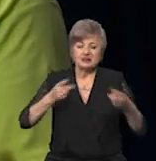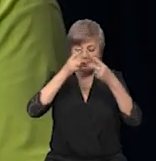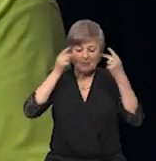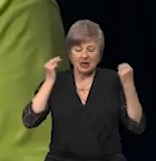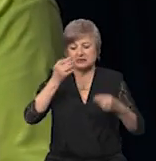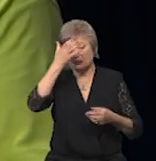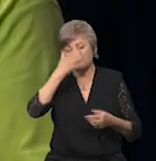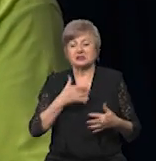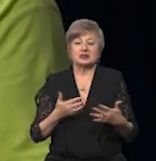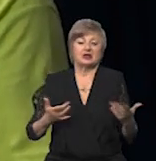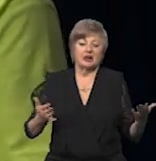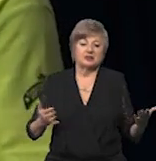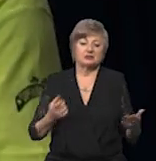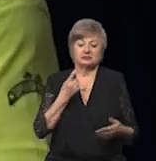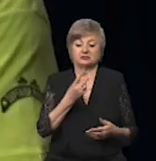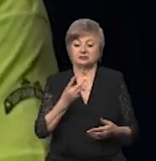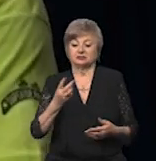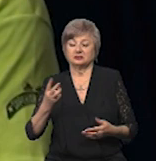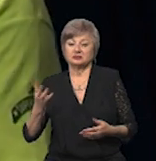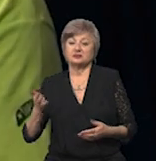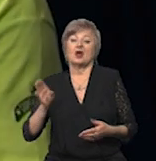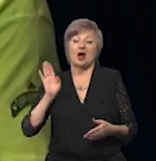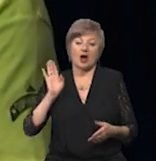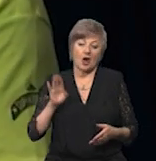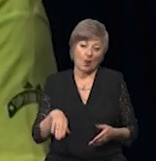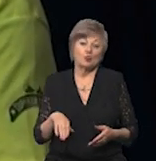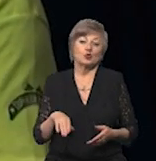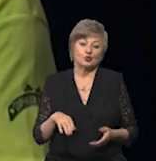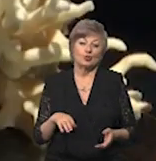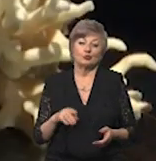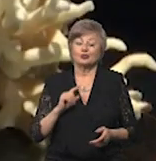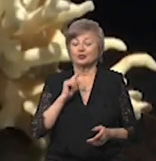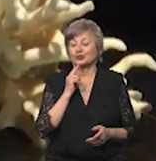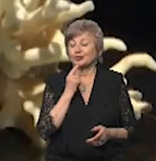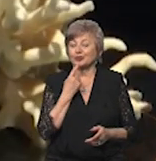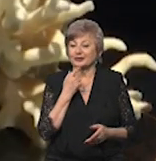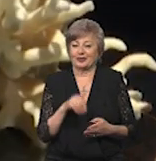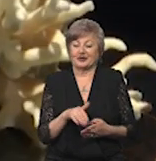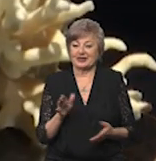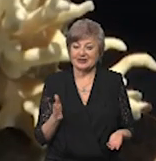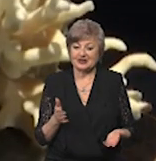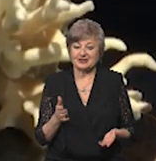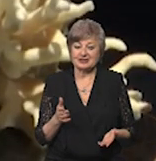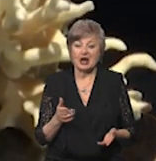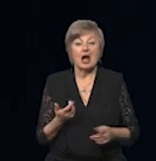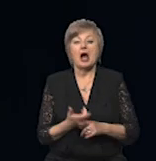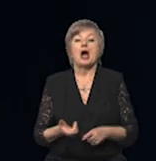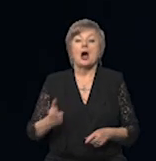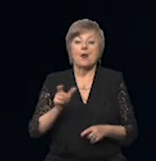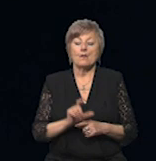Ну, я одну, другу, третю, а потім трудно зупинитися. Ну, більшість